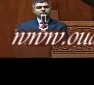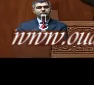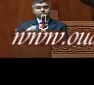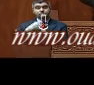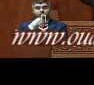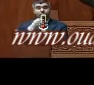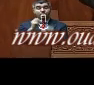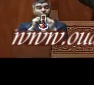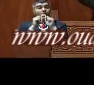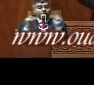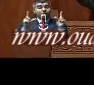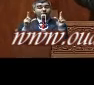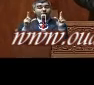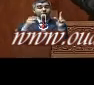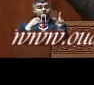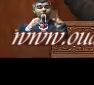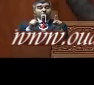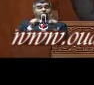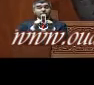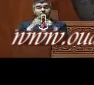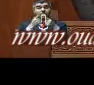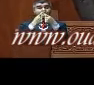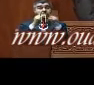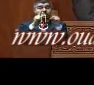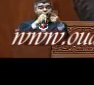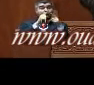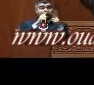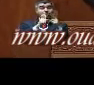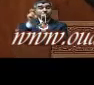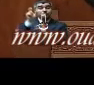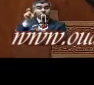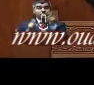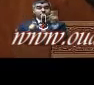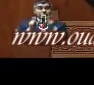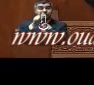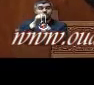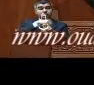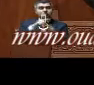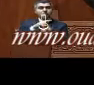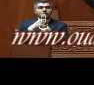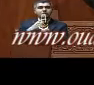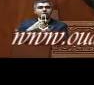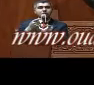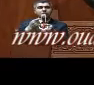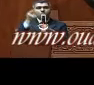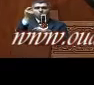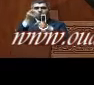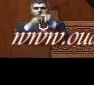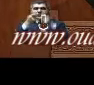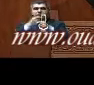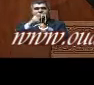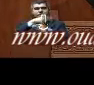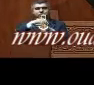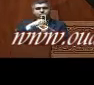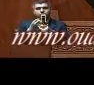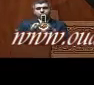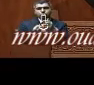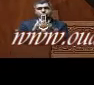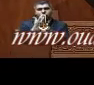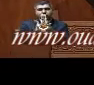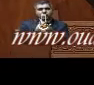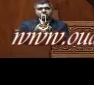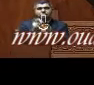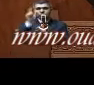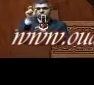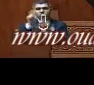والواقع ان ثمه مجالات للمبادره على مستوى تحسين حكمه القطاعات الاجتماعيه من هندسه السياسات الاجتماعيه وعقلانيه تدبير